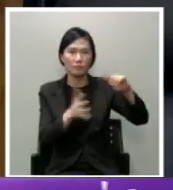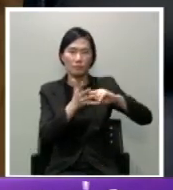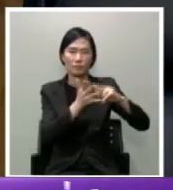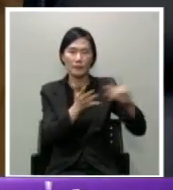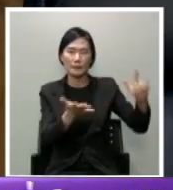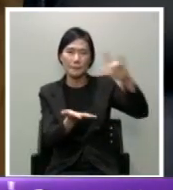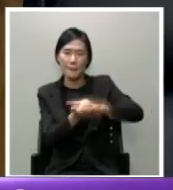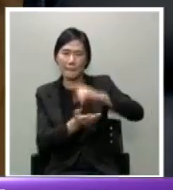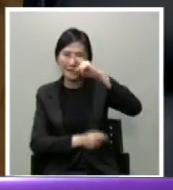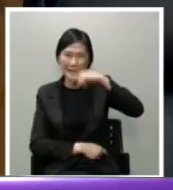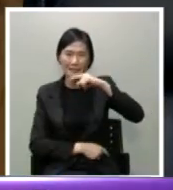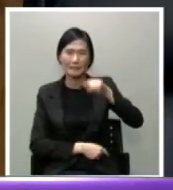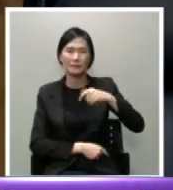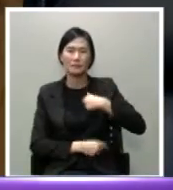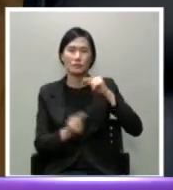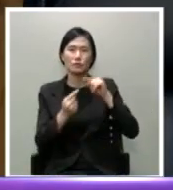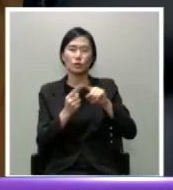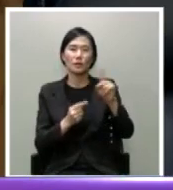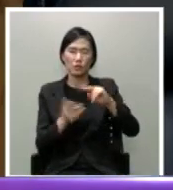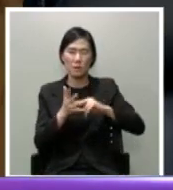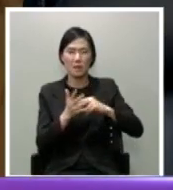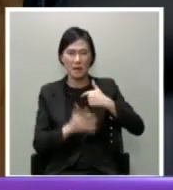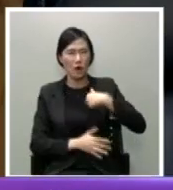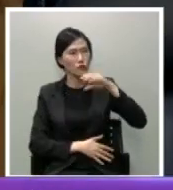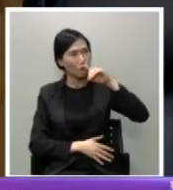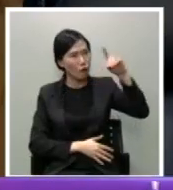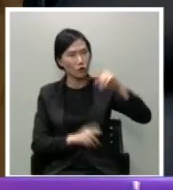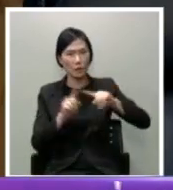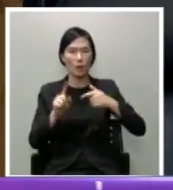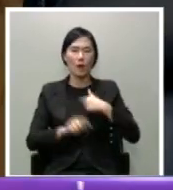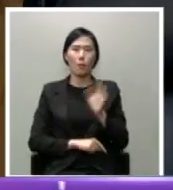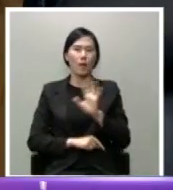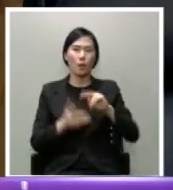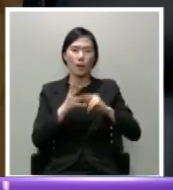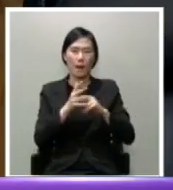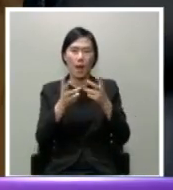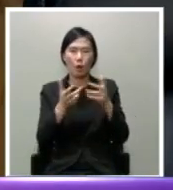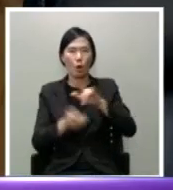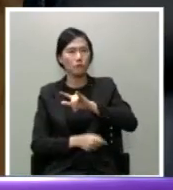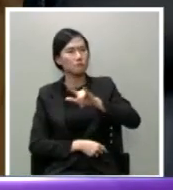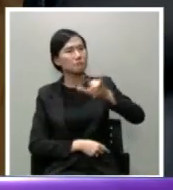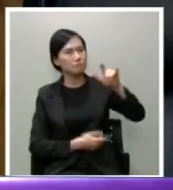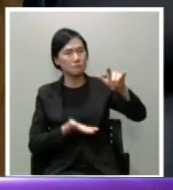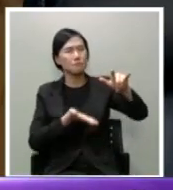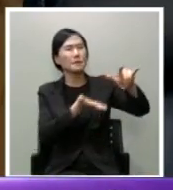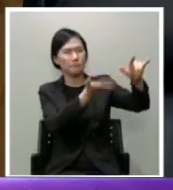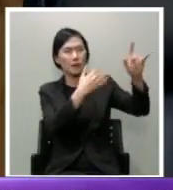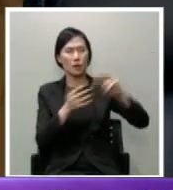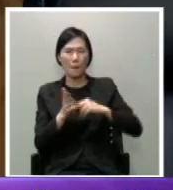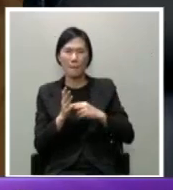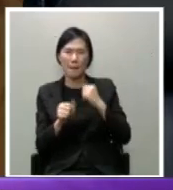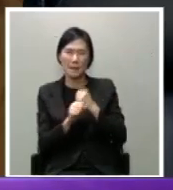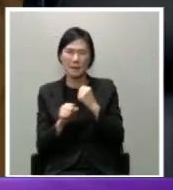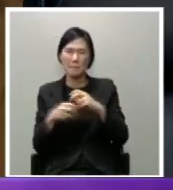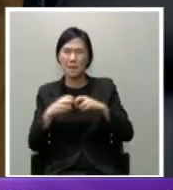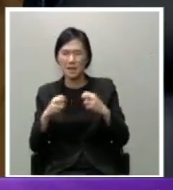มืองไทยตามหลักเราต้องฟ้องแต่เราบอกว่ากรุณาเอาเครื่องบินออกนอกประเทศไปเถอะอย่ามามีคดีอยู่ในเมืองไทยเ